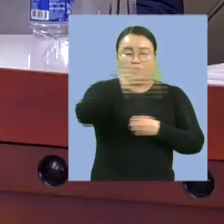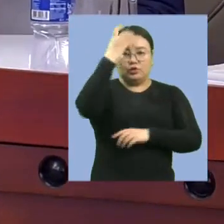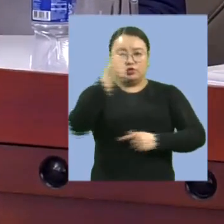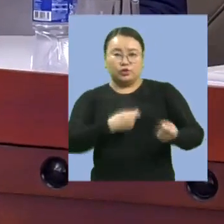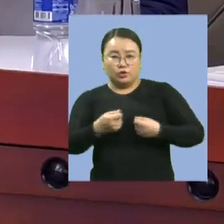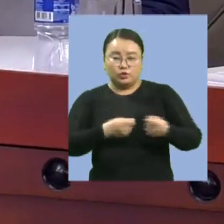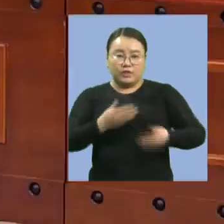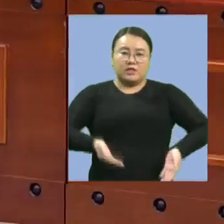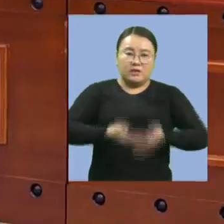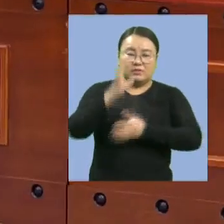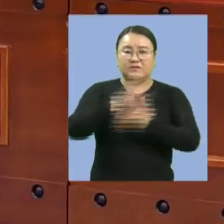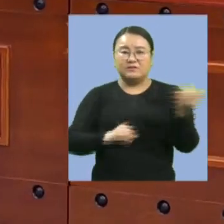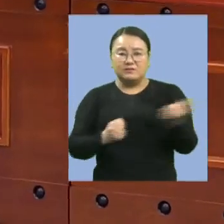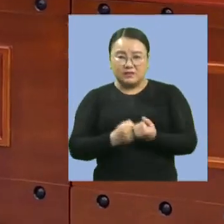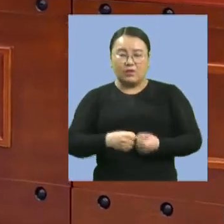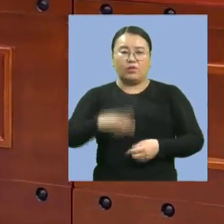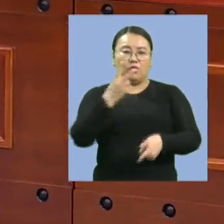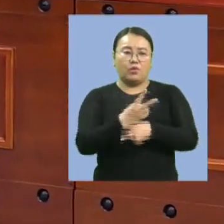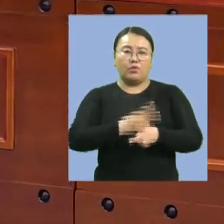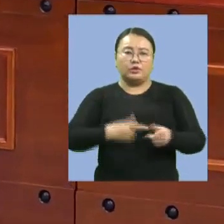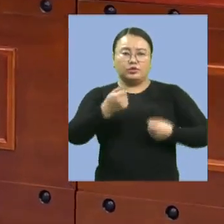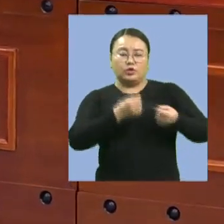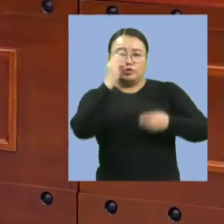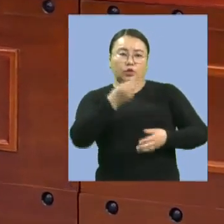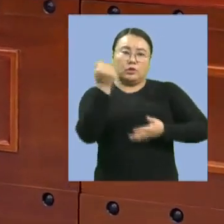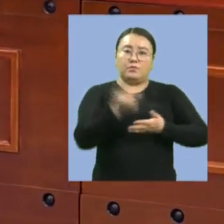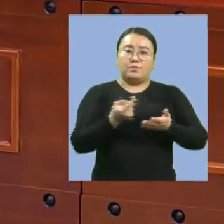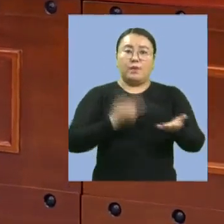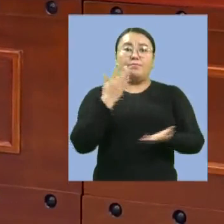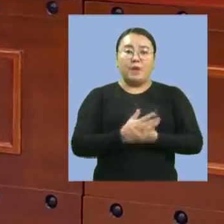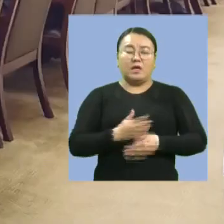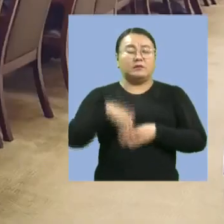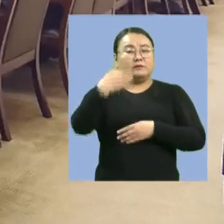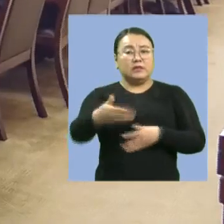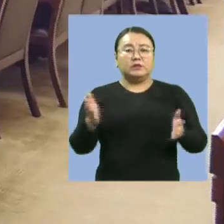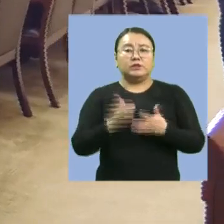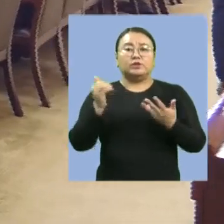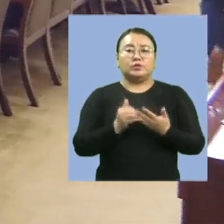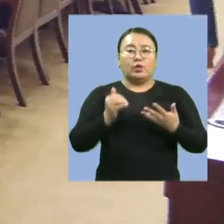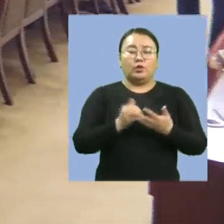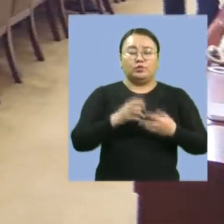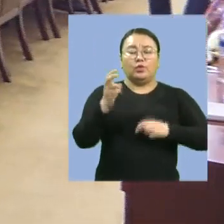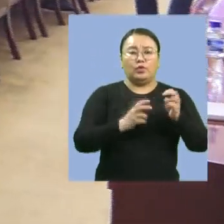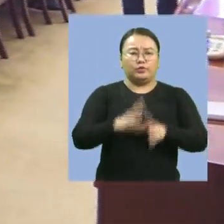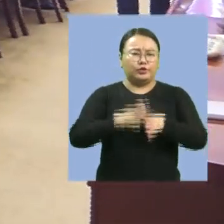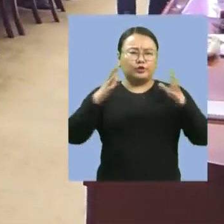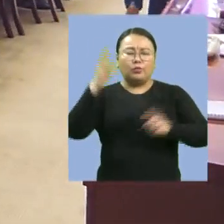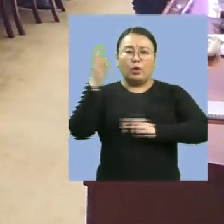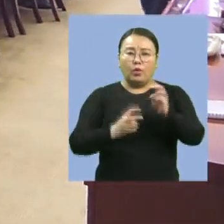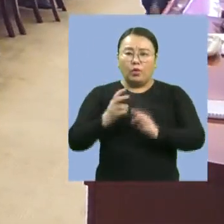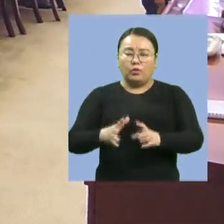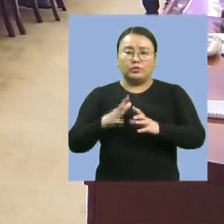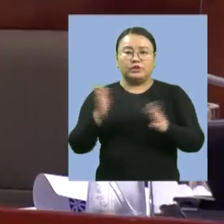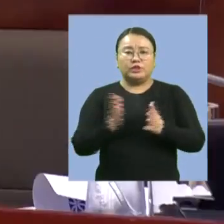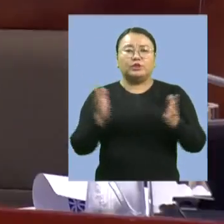ангилал, төрийн зохицуулалт дэмжлэг, санхүүжилтийн эрх зүйн зохицуултыг тодорхой болгосон. Цаашид жижиг дунд үйлдвэрийг кластерээр